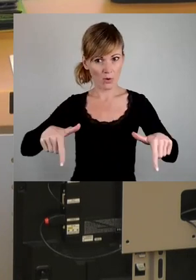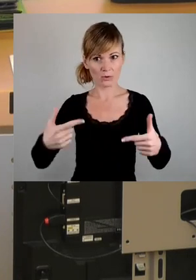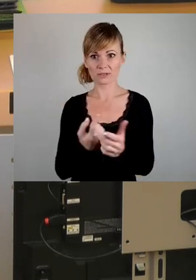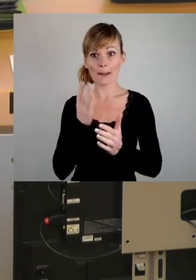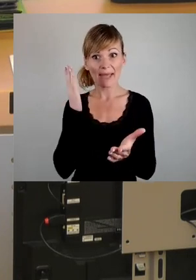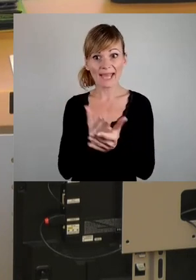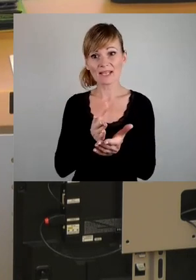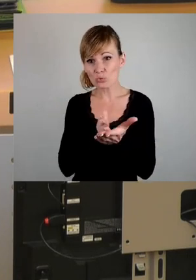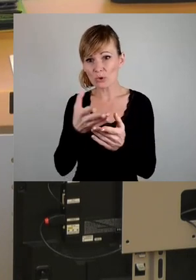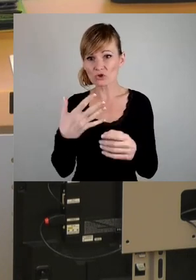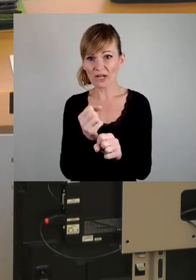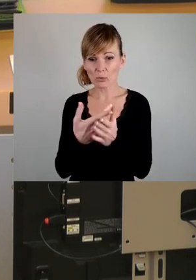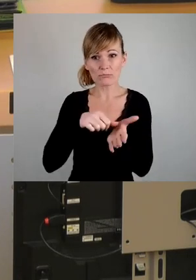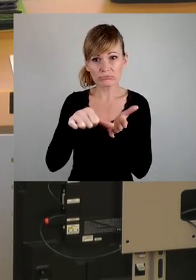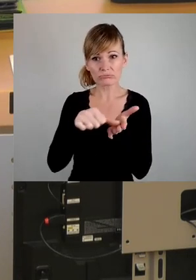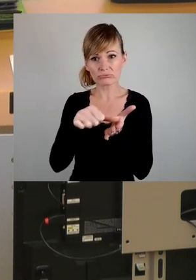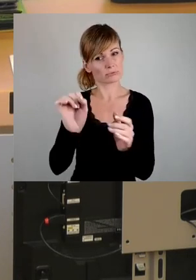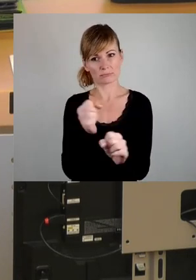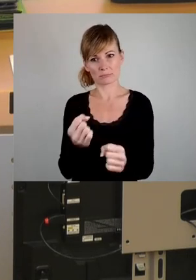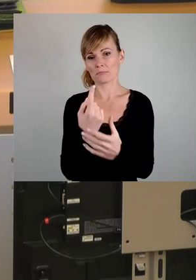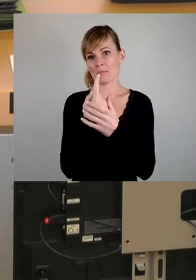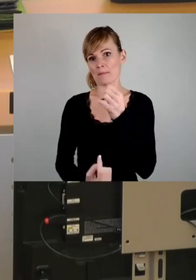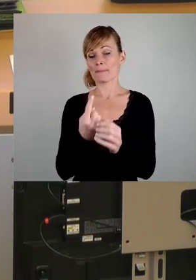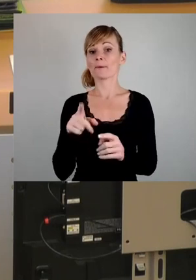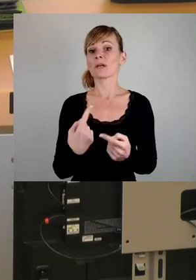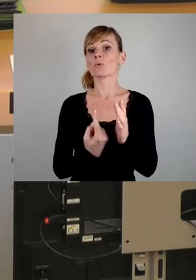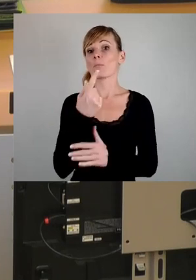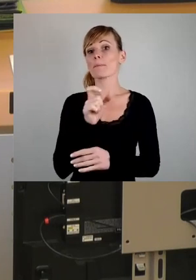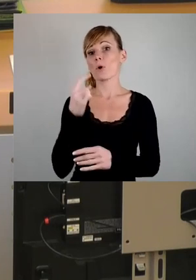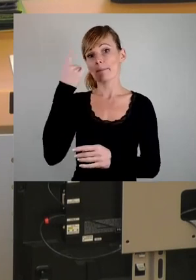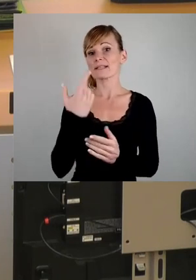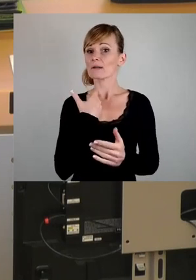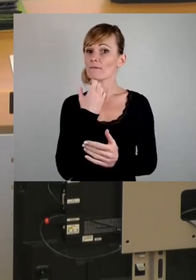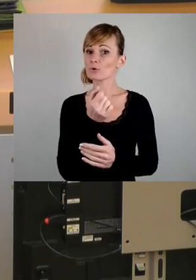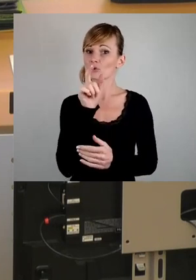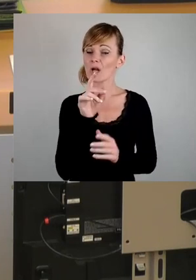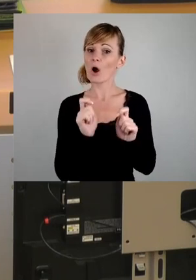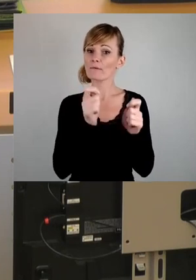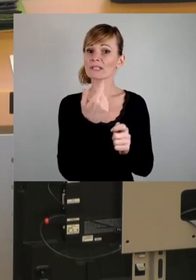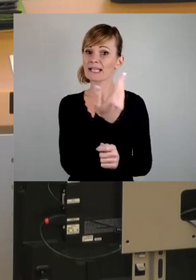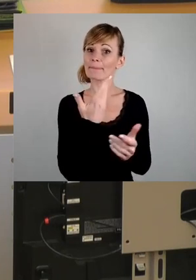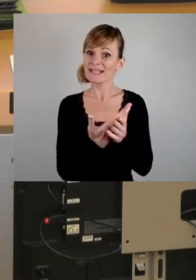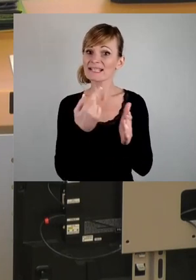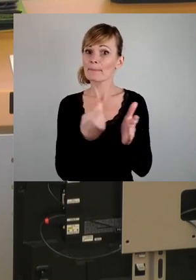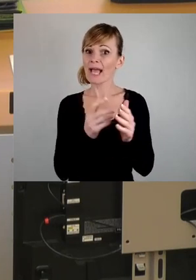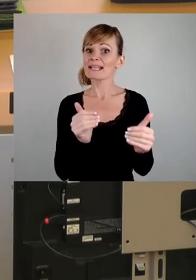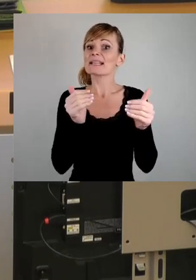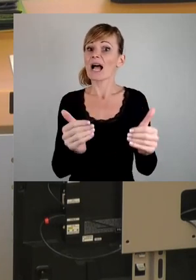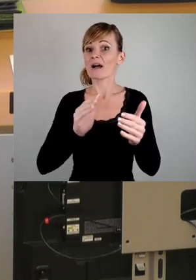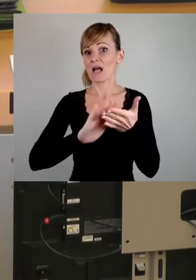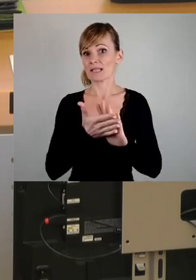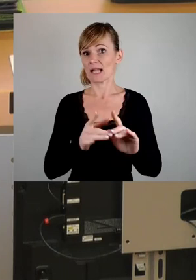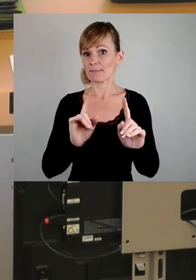dem Oberbürgermeister dann hier auch den Auftrag geben, den Preis nachzuverhandeln. Es gibt für diese